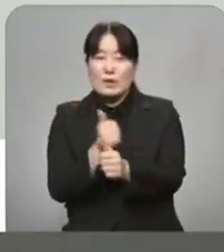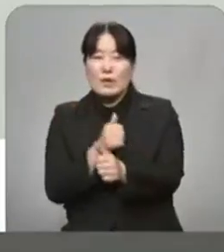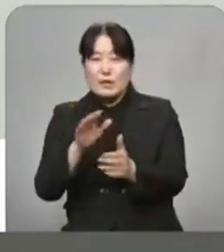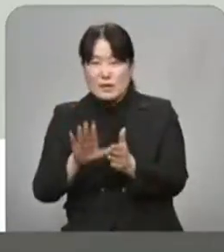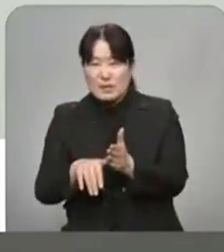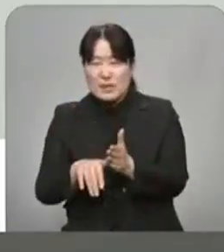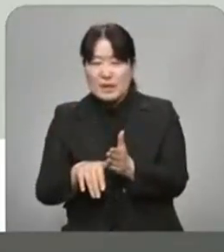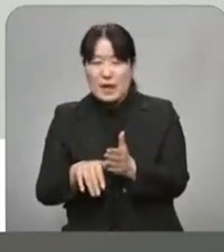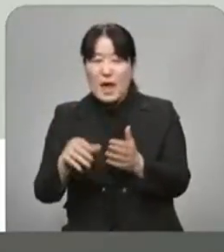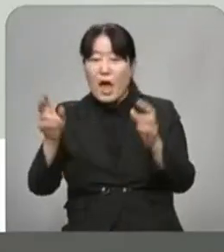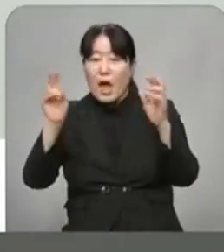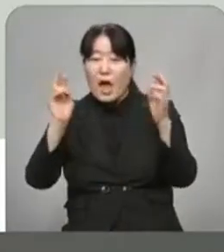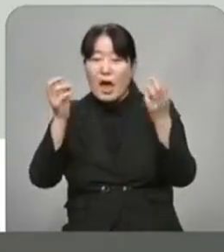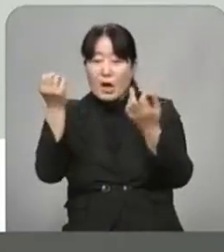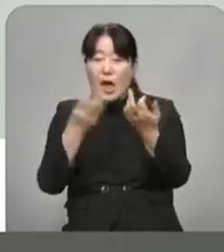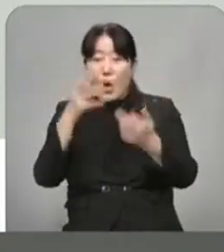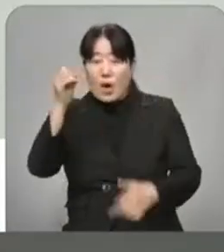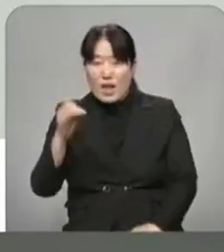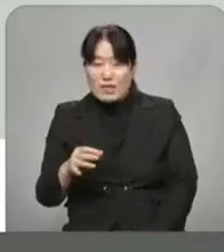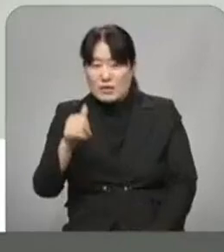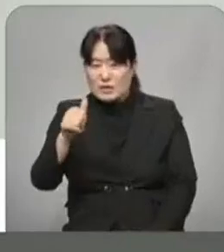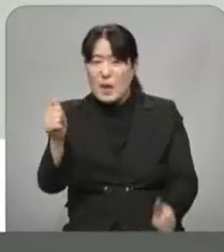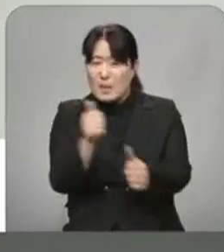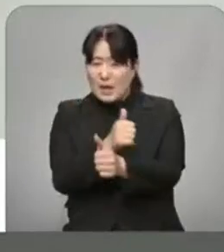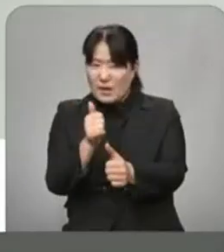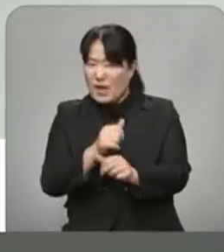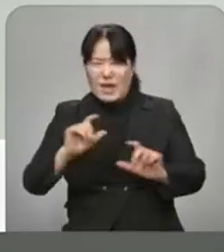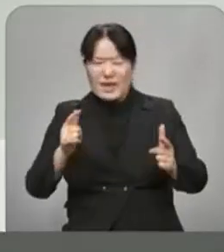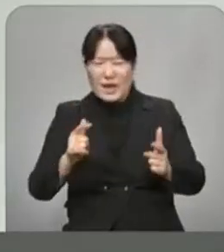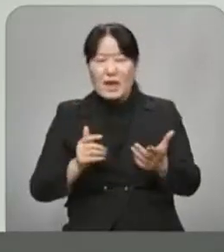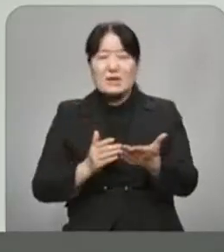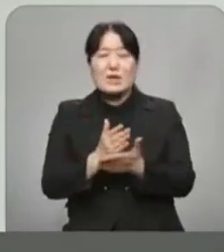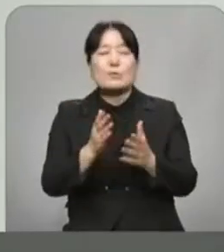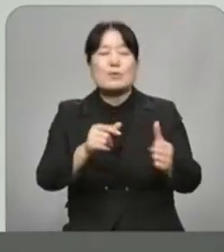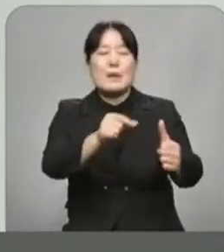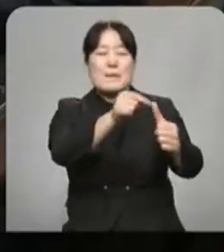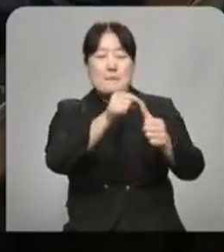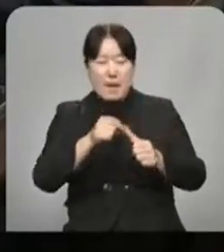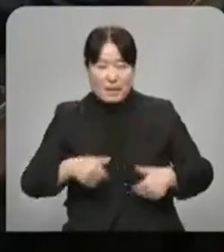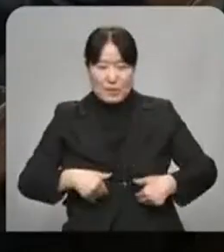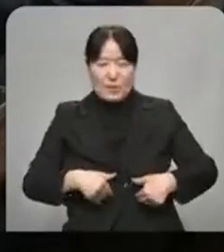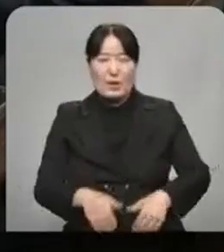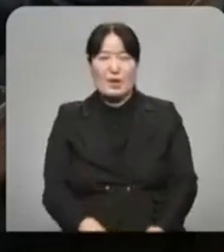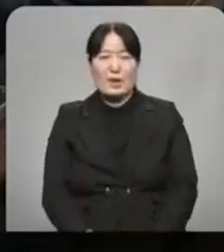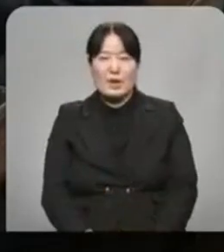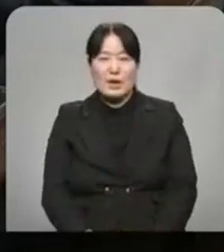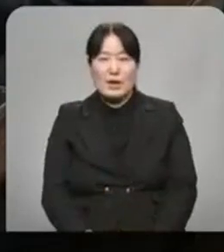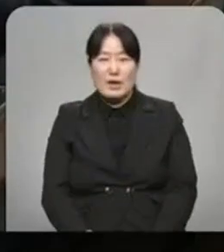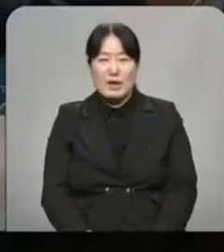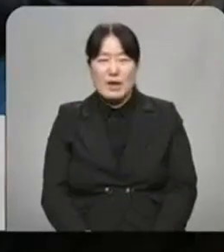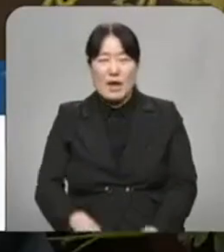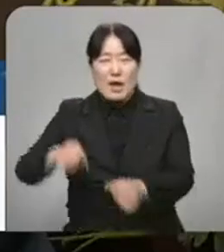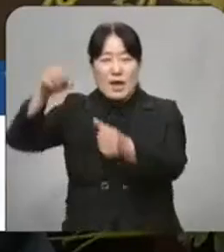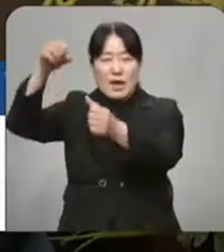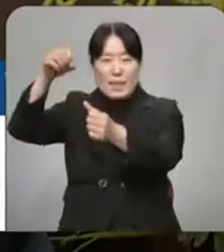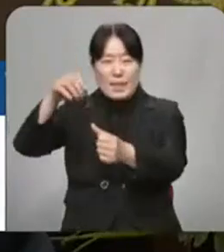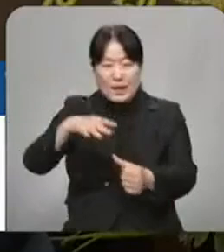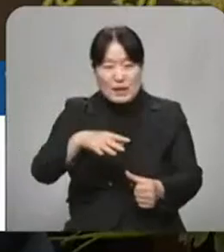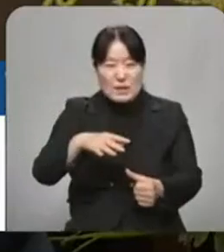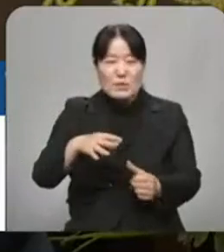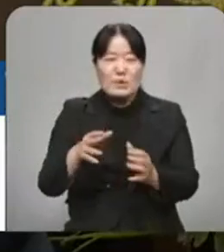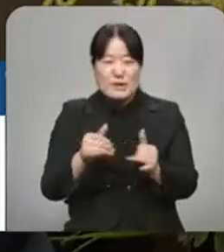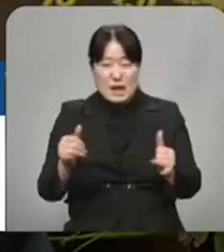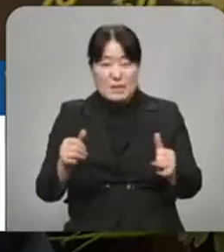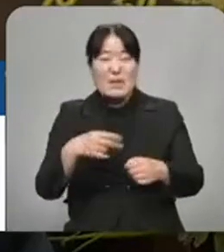경영진이 아닌 중앙정부를 상대할 수 있는 전문경인 도입을려고 합니다 경영진이 다들 낙하산이고 임기가 2년